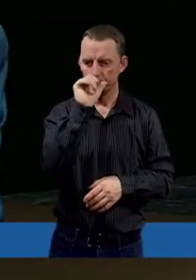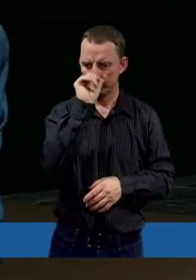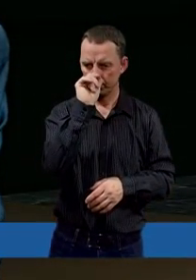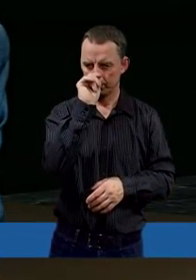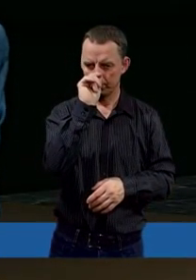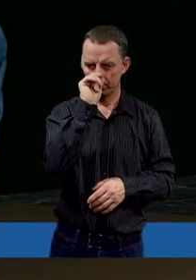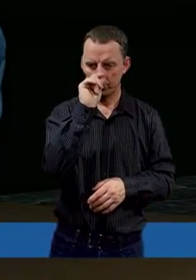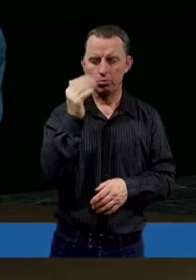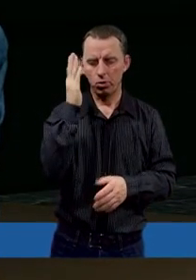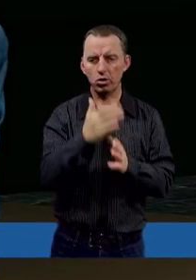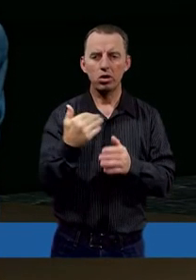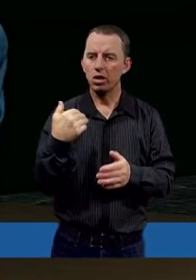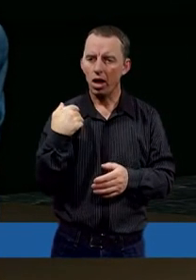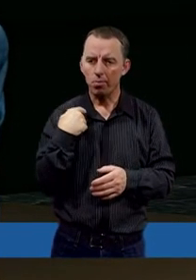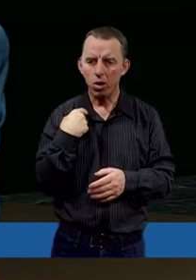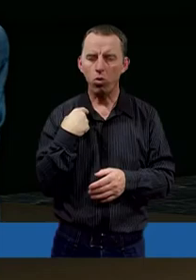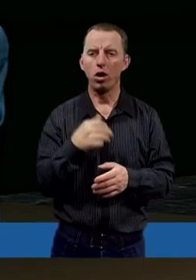to po prostu nie było tego